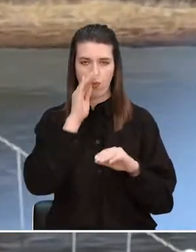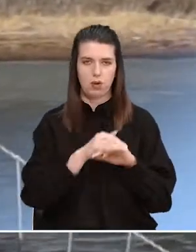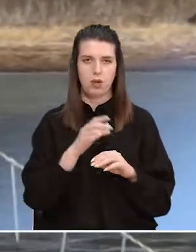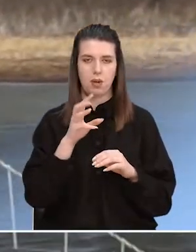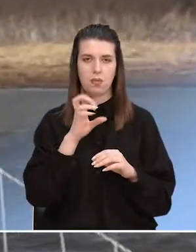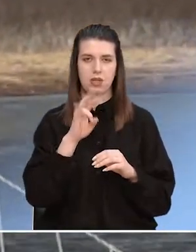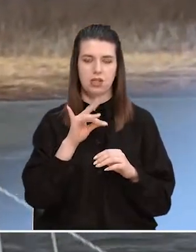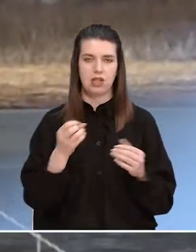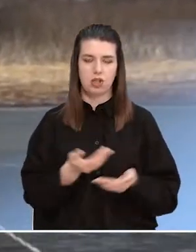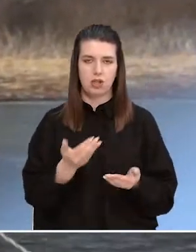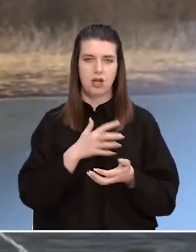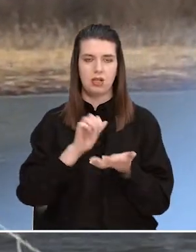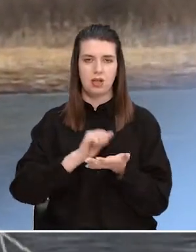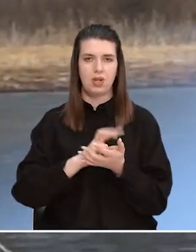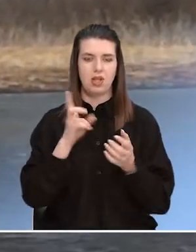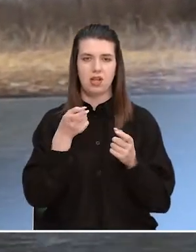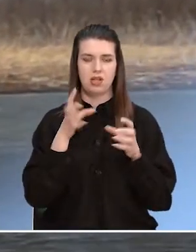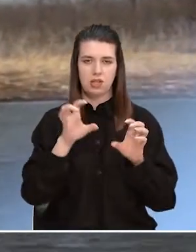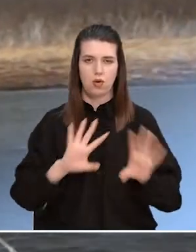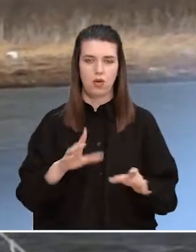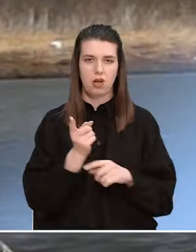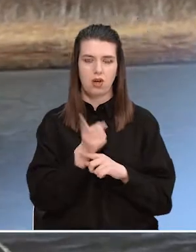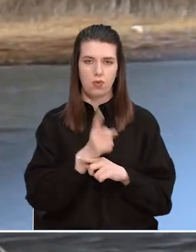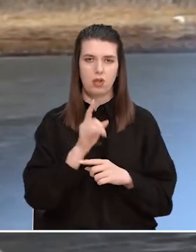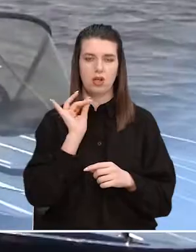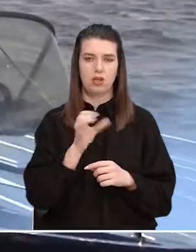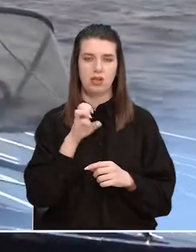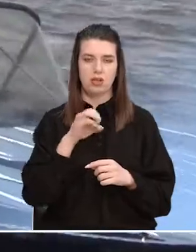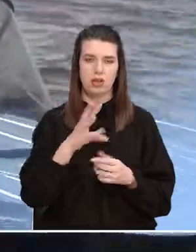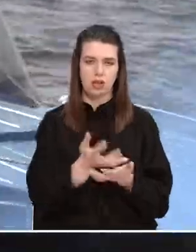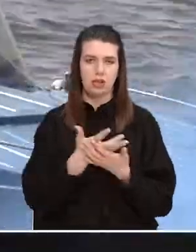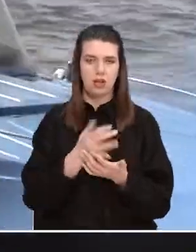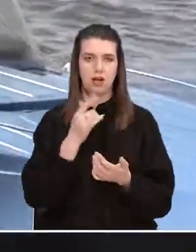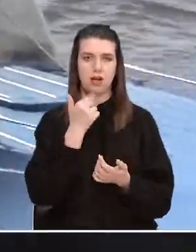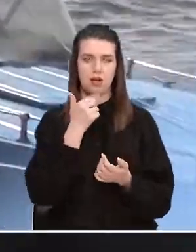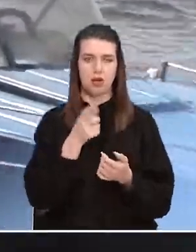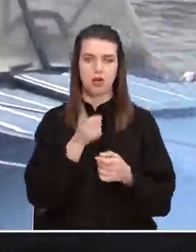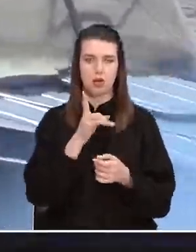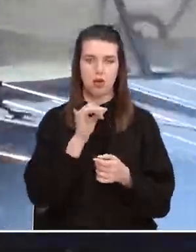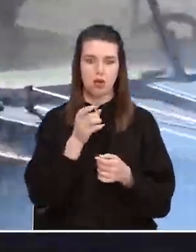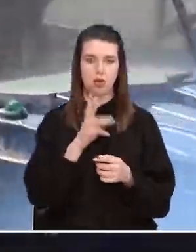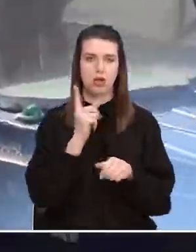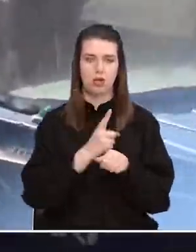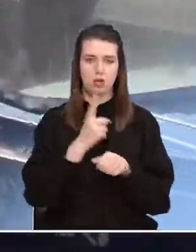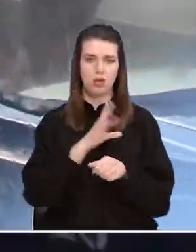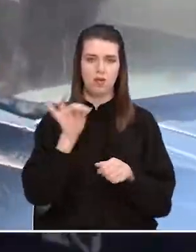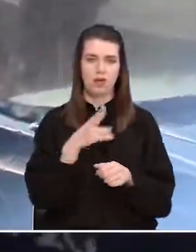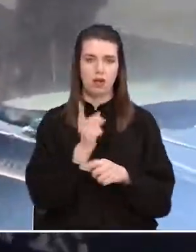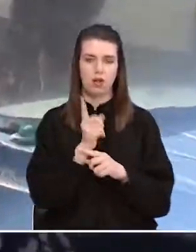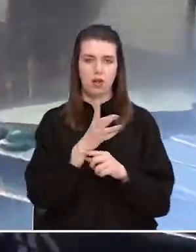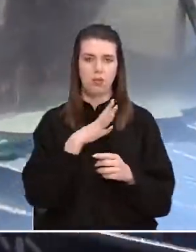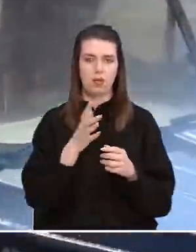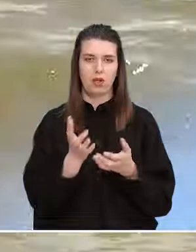оперативники обнаружили местных жителей которые занимались незаконной ловли рыбы с помощью сетей и красно лобных крючок